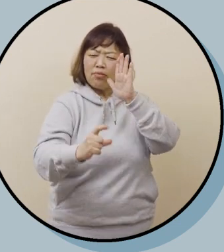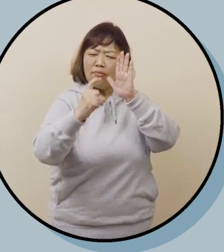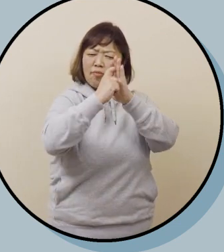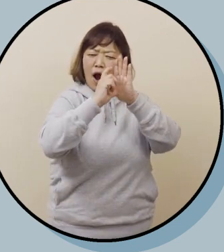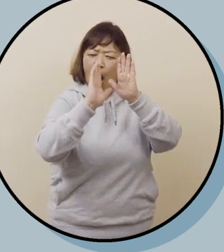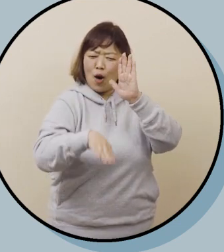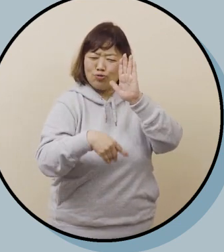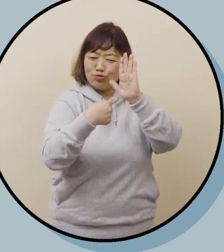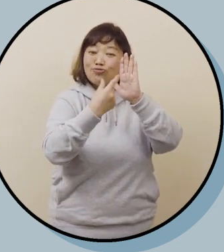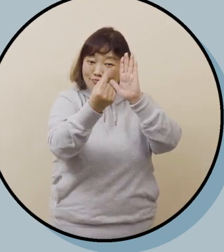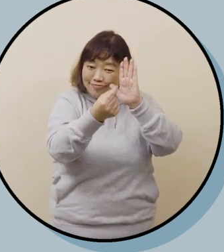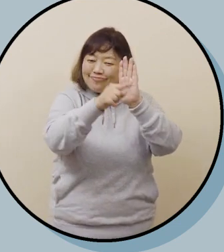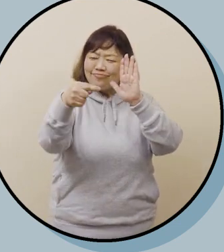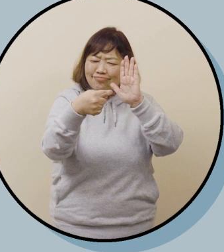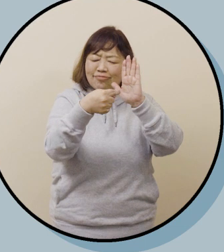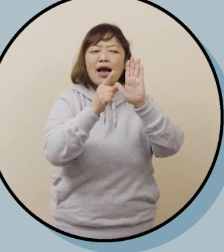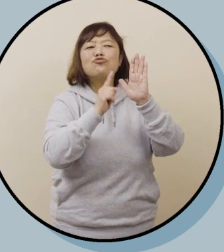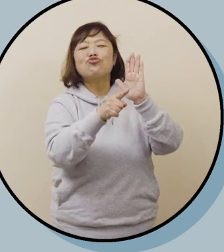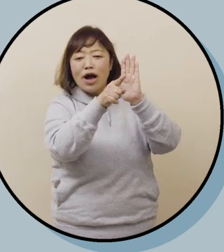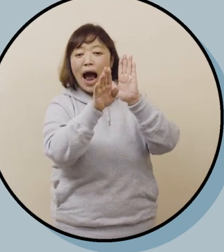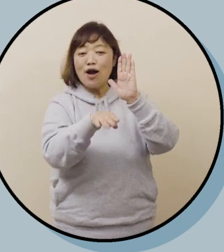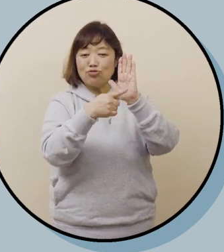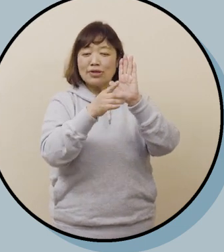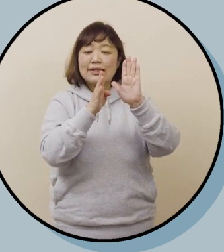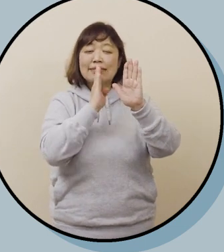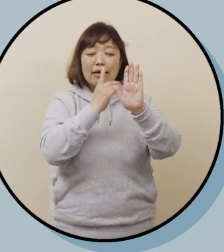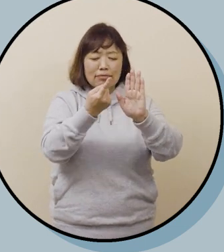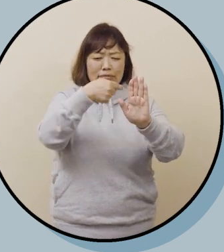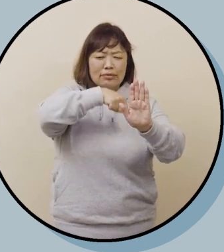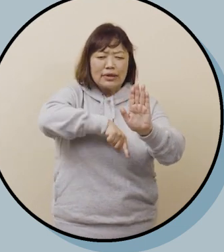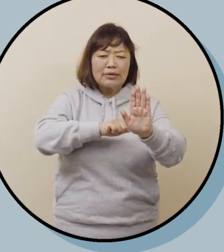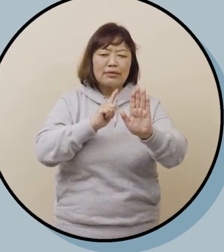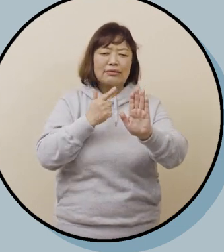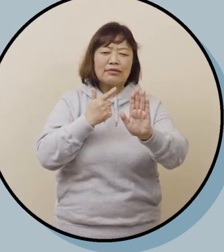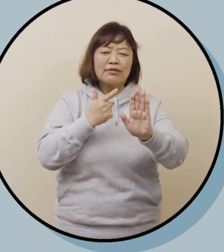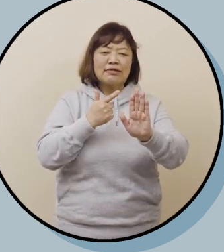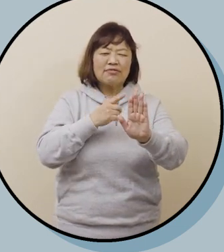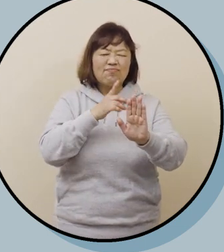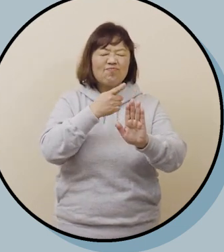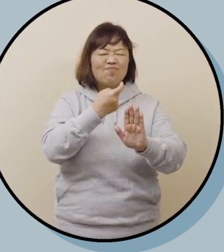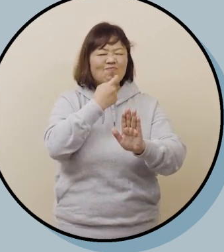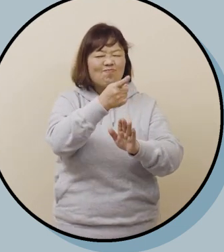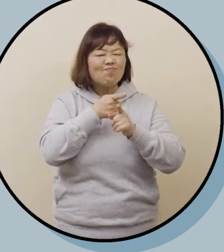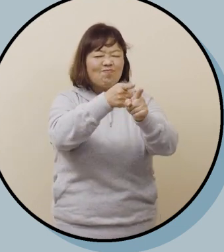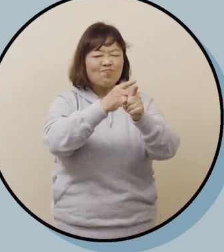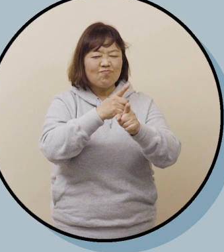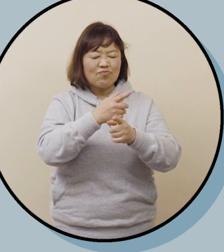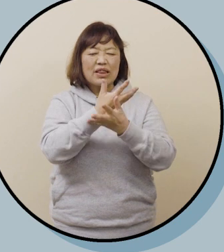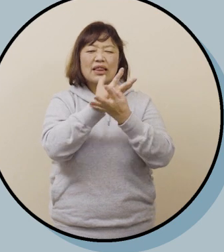つけるんですよねつけたりとかそう呼ばれたりとかでもそれは結構批判もされて